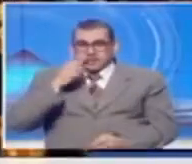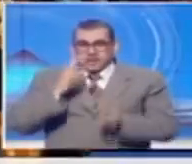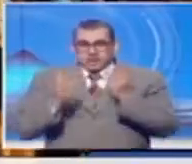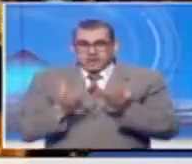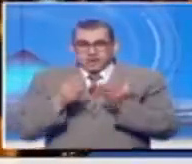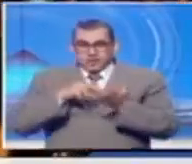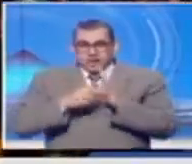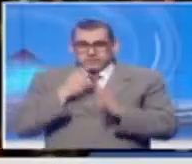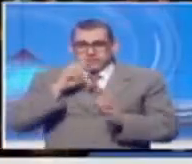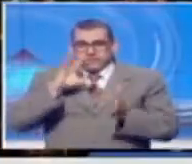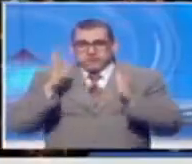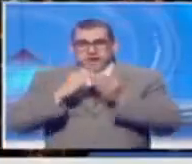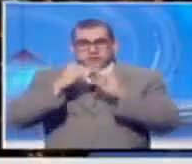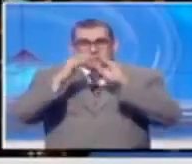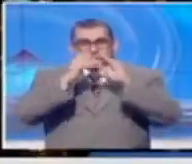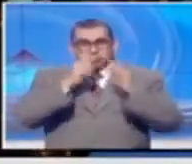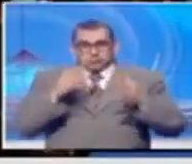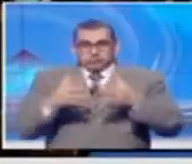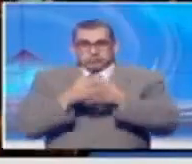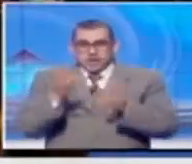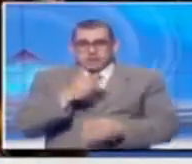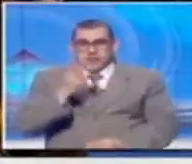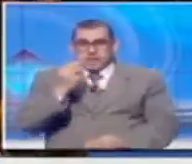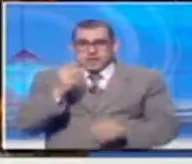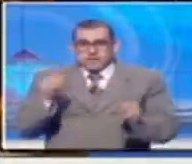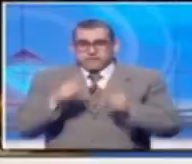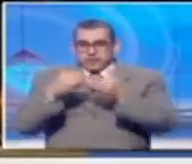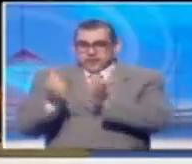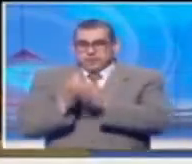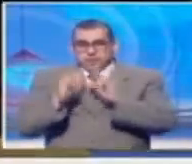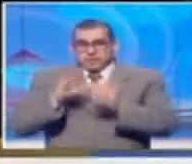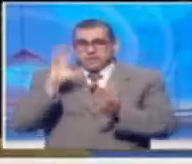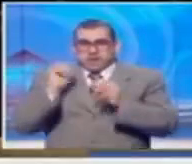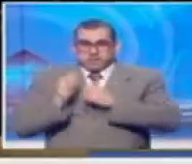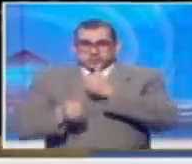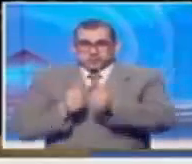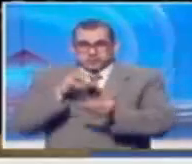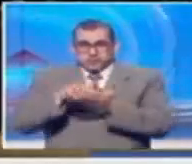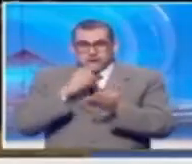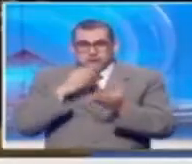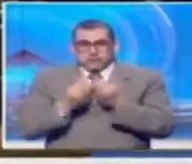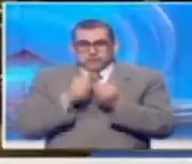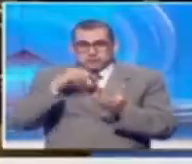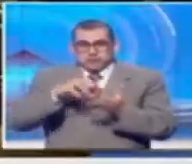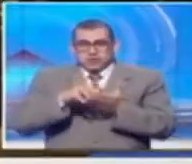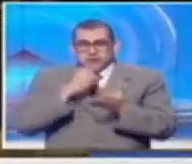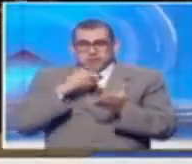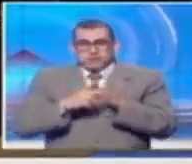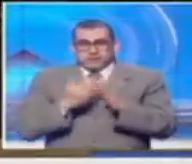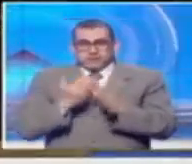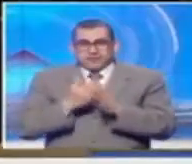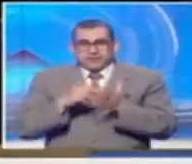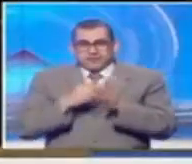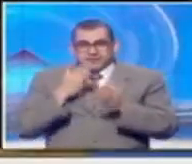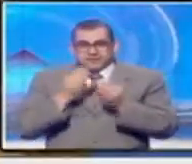إلى العالم، بمشاركة 30 فرقة مصرية وعالمية تبعثوا رسالة للجميع بأن